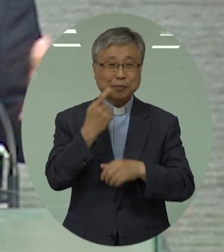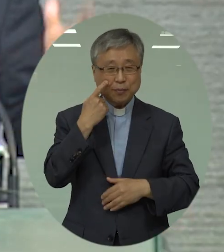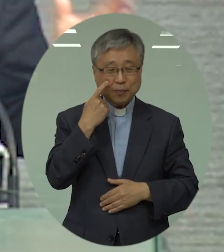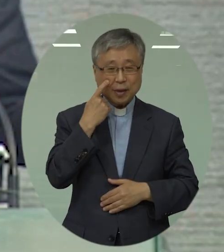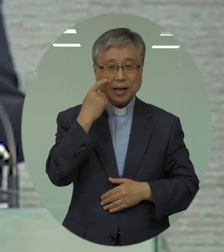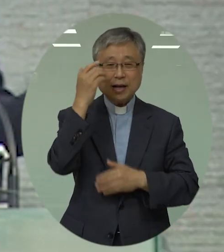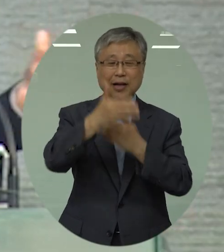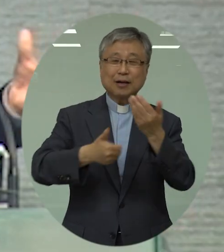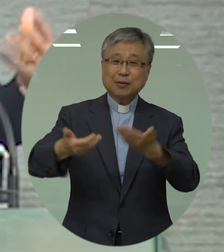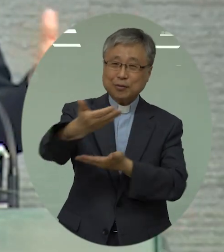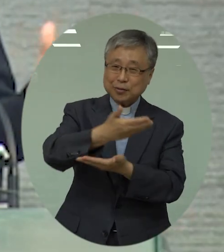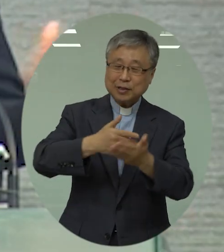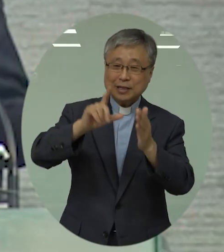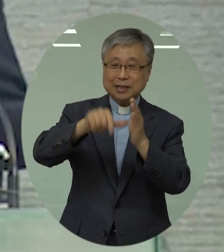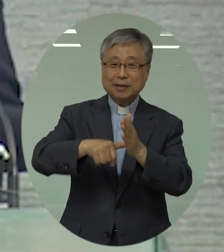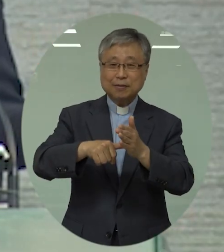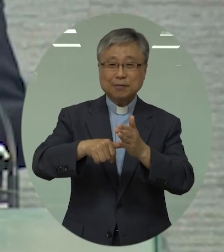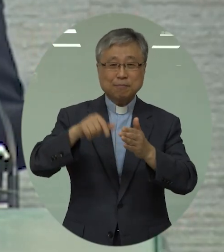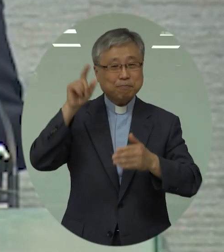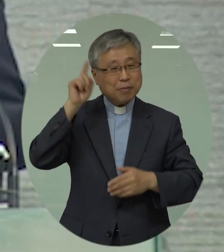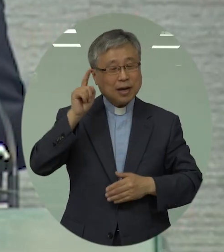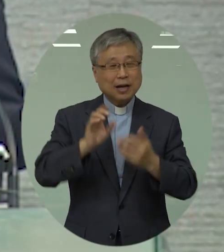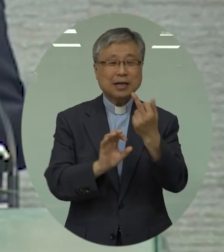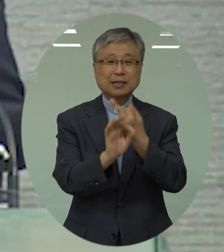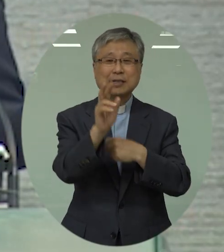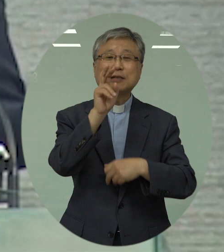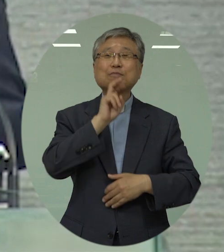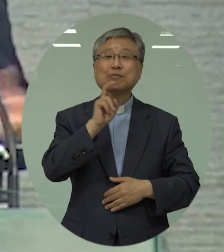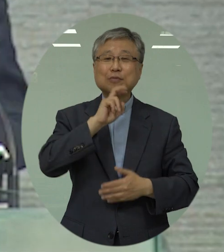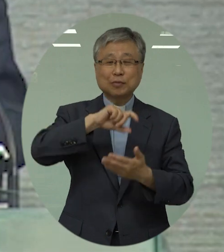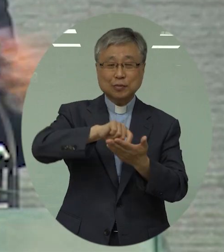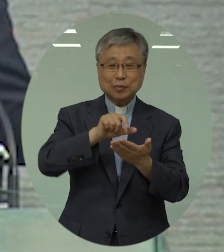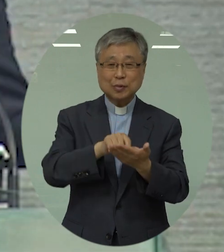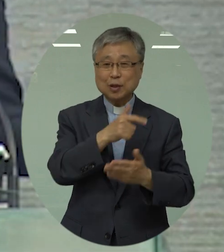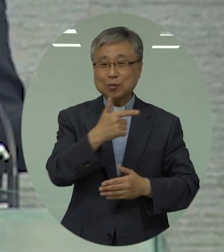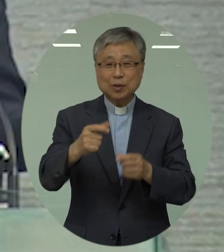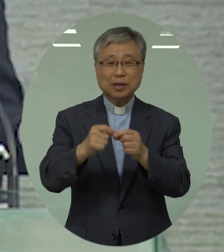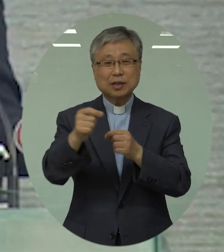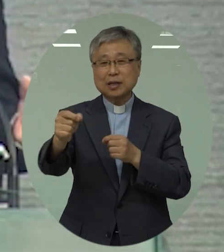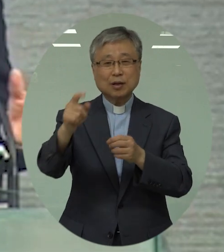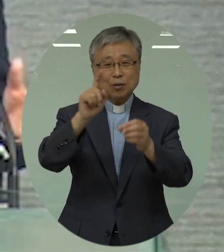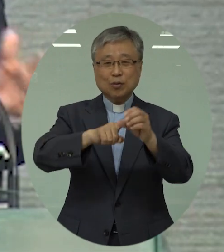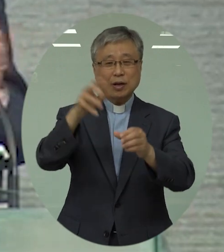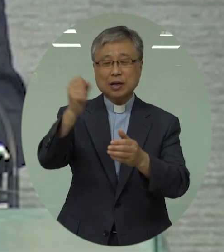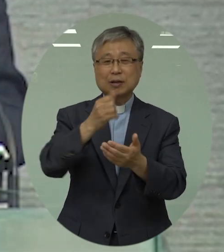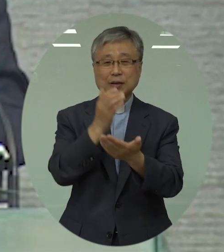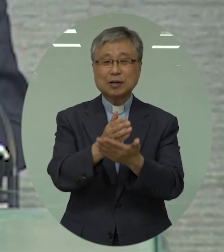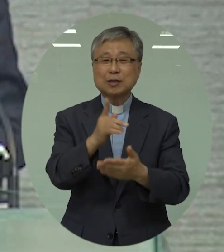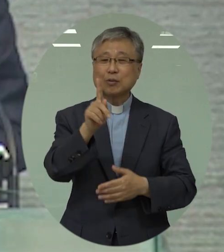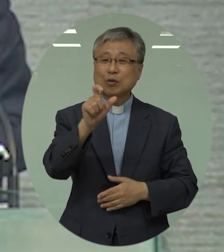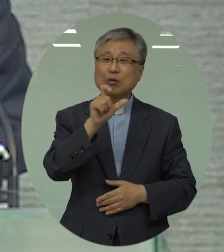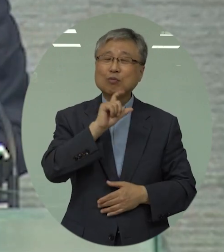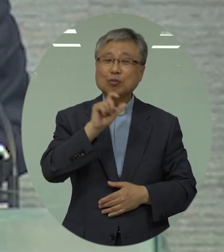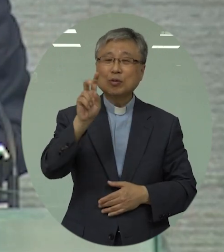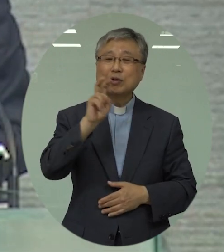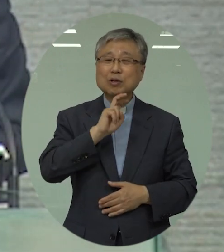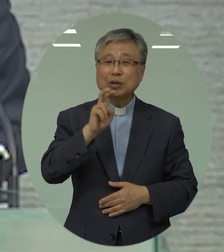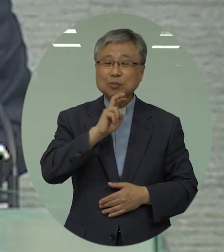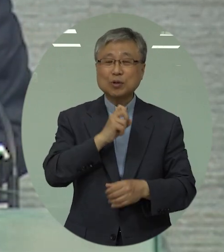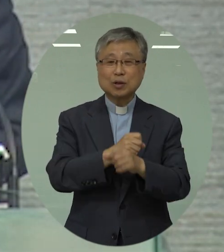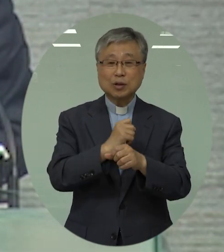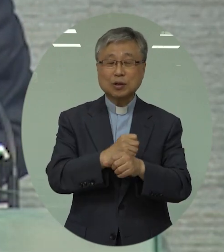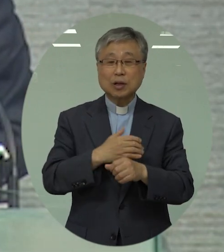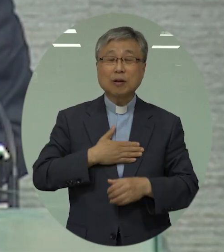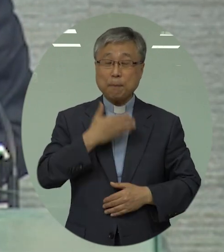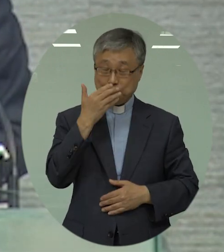보면 하나님과의 교제 시간을 매일 아침 20분 정도를 저는 너무 길게 목표를 잡지 말고 15분에 20분만 해도 나는